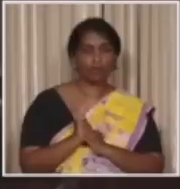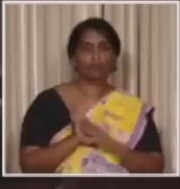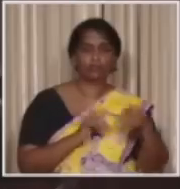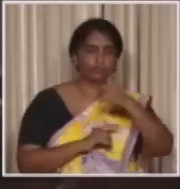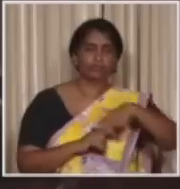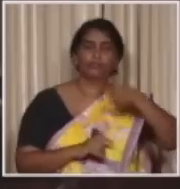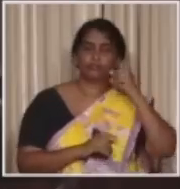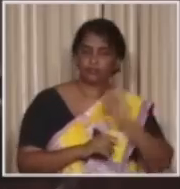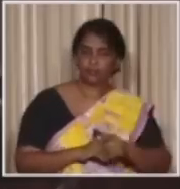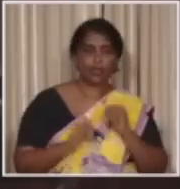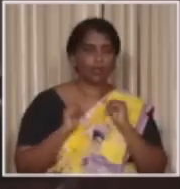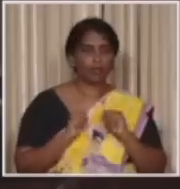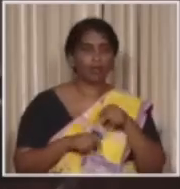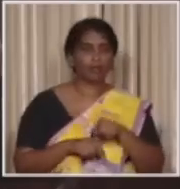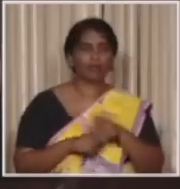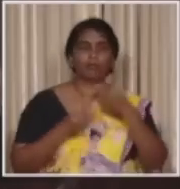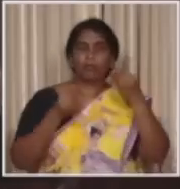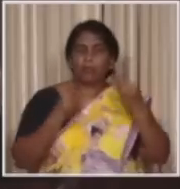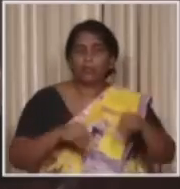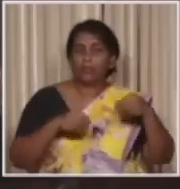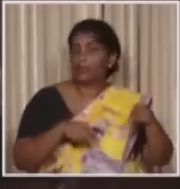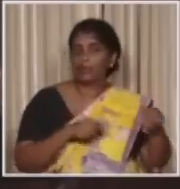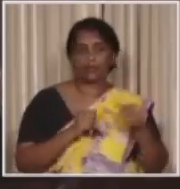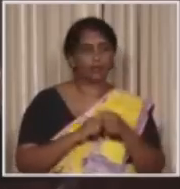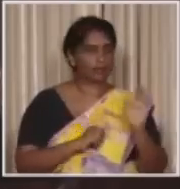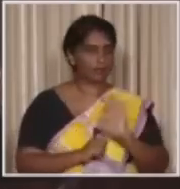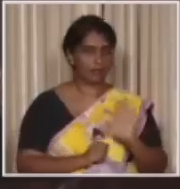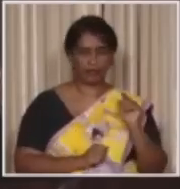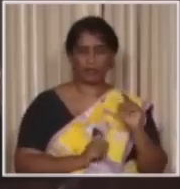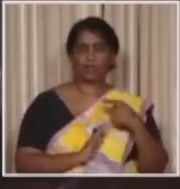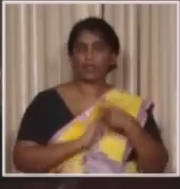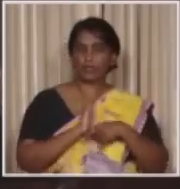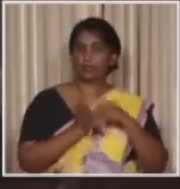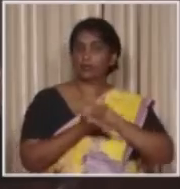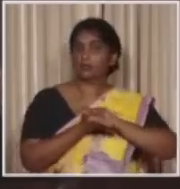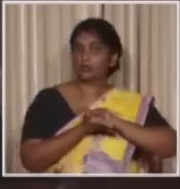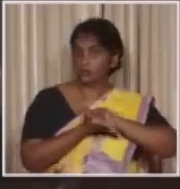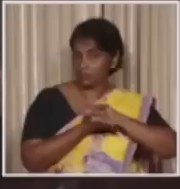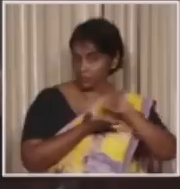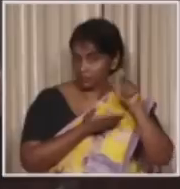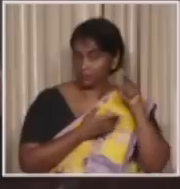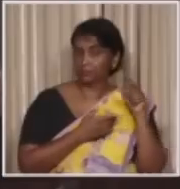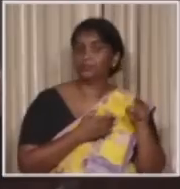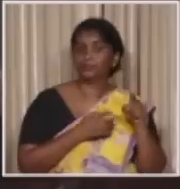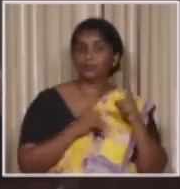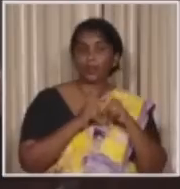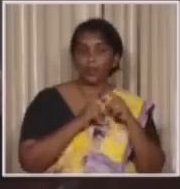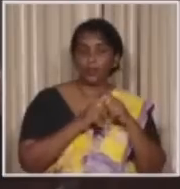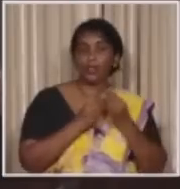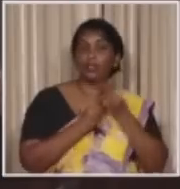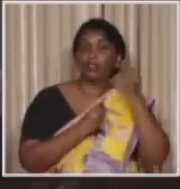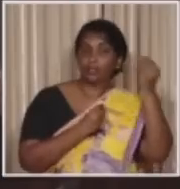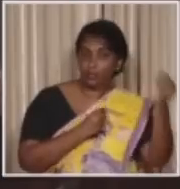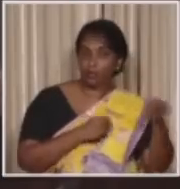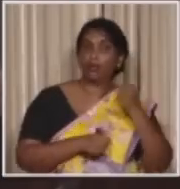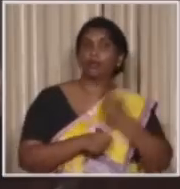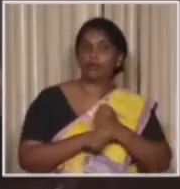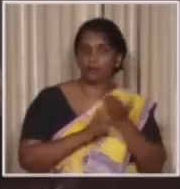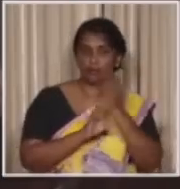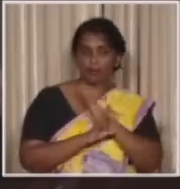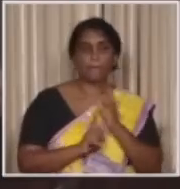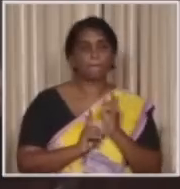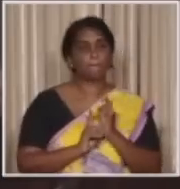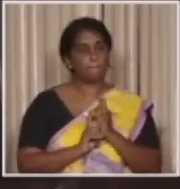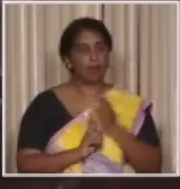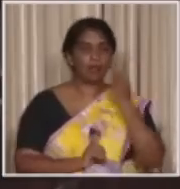තීරණය කරන්න ඕන. මොකද මේවා සරල දේවල් නෙමෙයි. මේ ශ්‍රී ලංකන් ගුවන් සේවය එමිරේට් එකට දුන්නෙත් ඒ ආණ්ඩුවේ තිබිච්ච